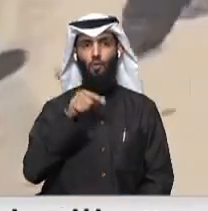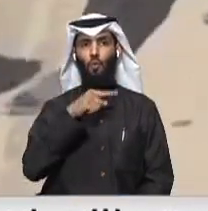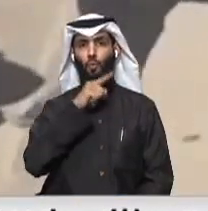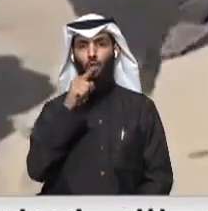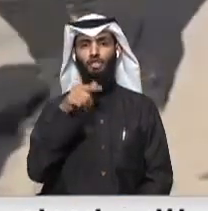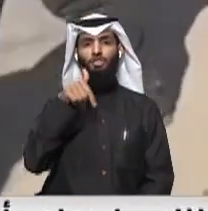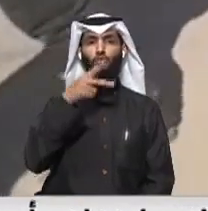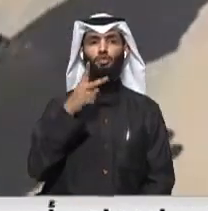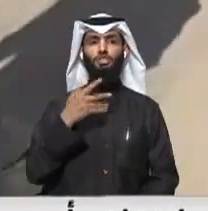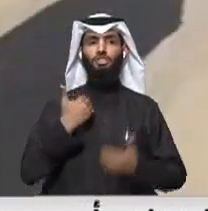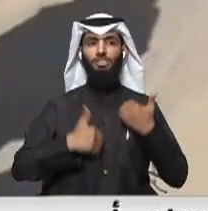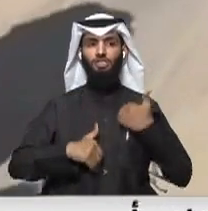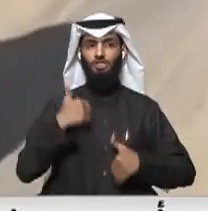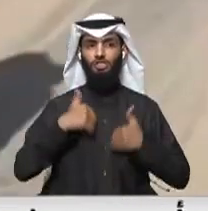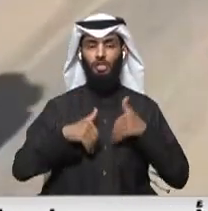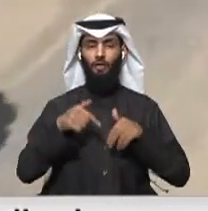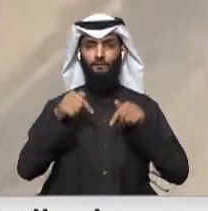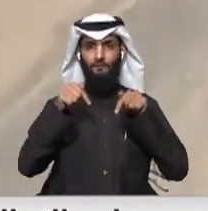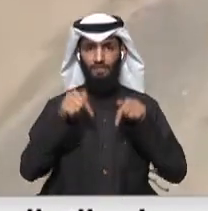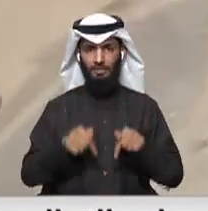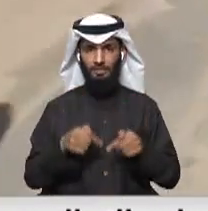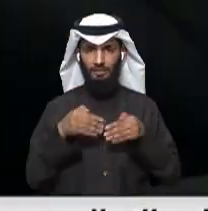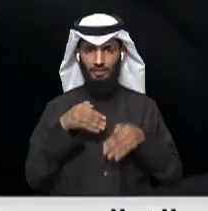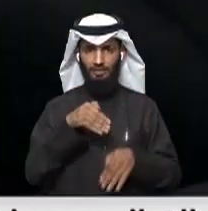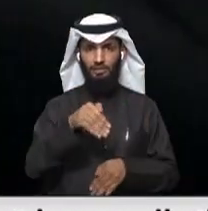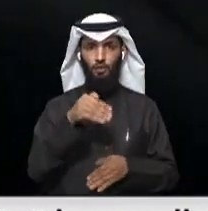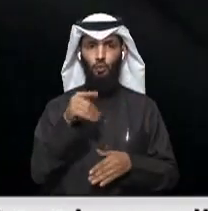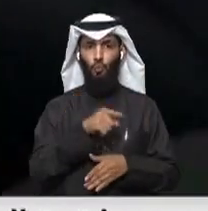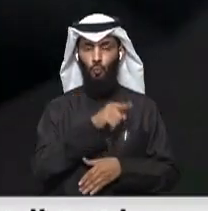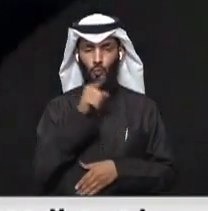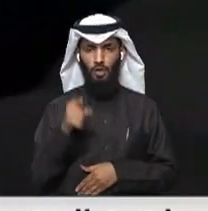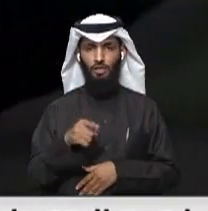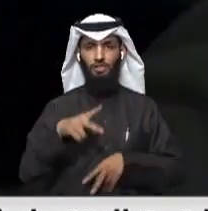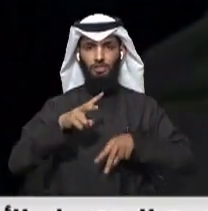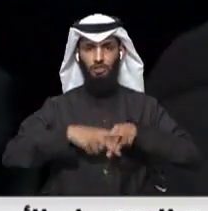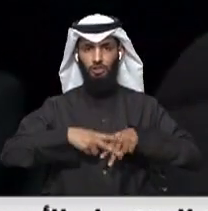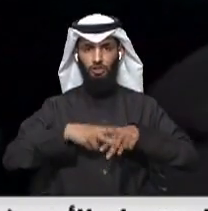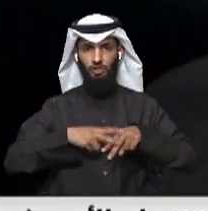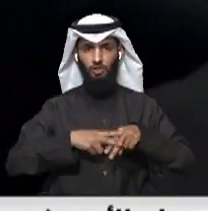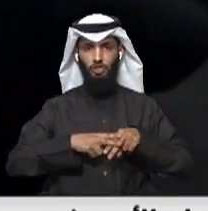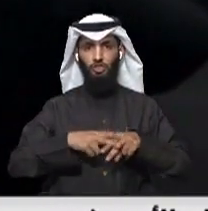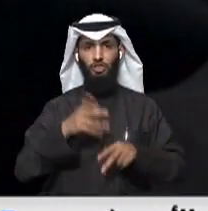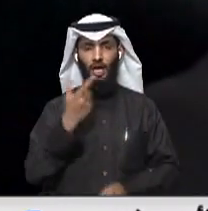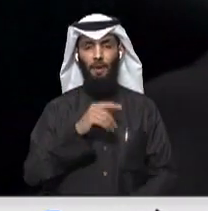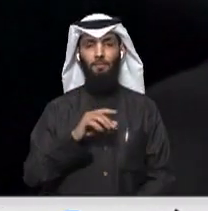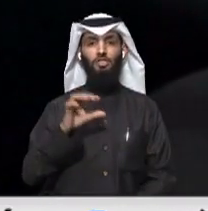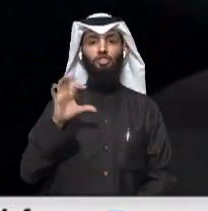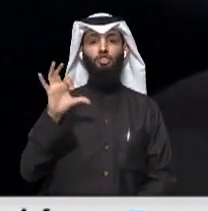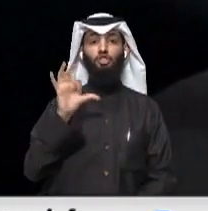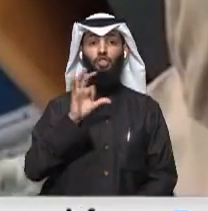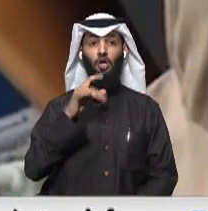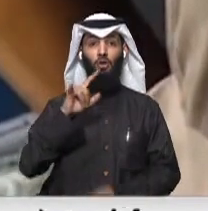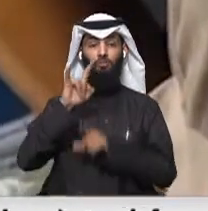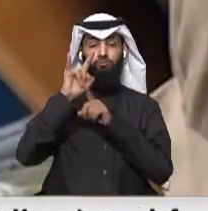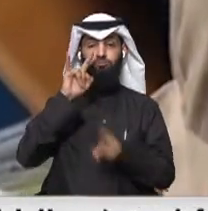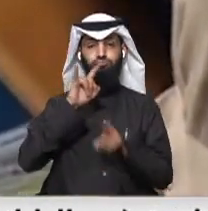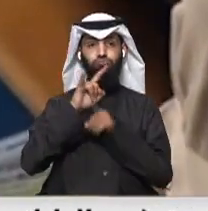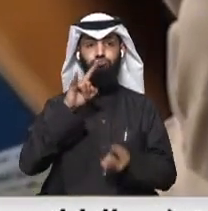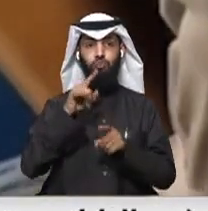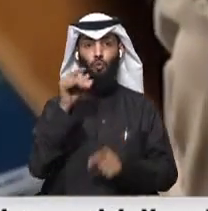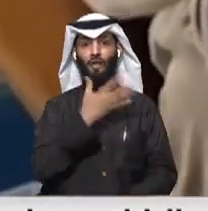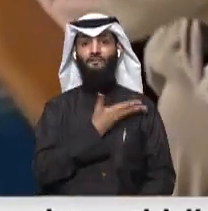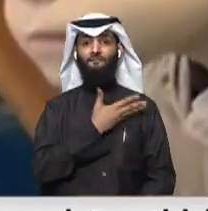إصابة منذ 7 أكتوبر الماضي، مضيفة أن الاحتلال الإسرائيلي ارتكب 19 مجزرة ضد الفلسطينيين في قطاع